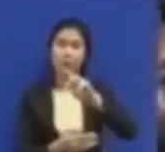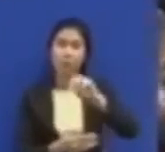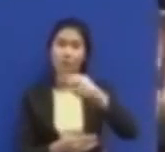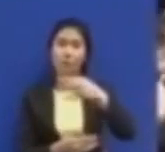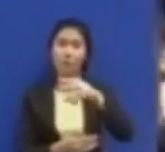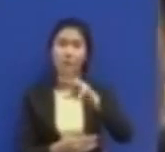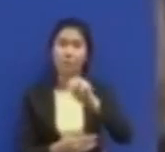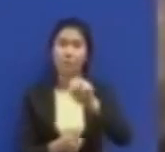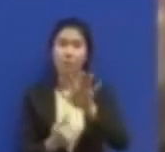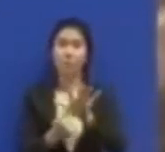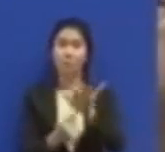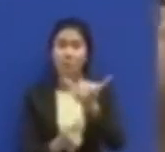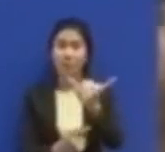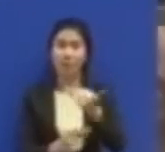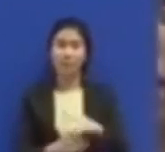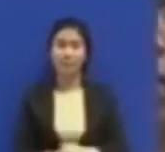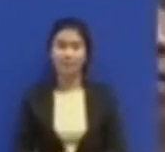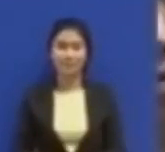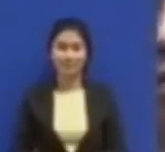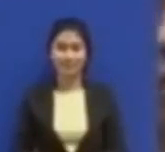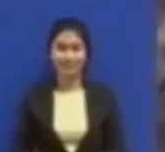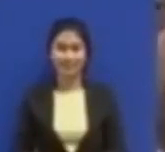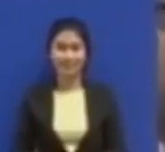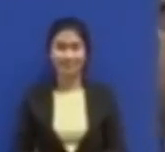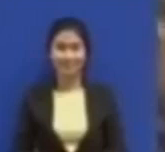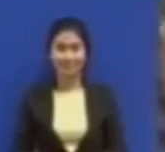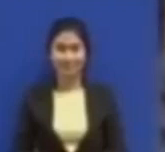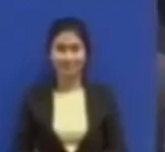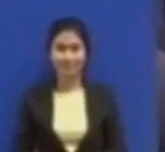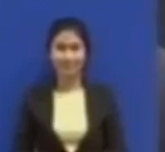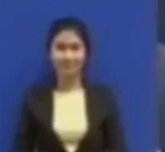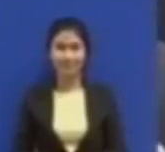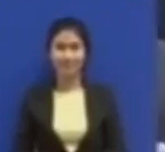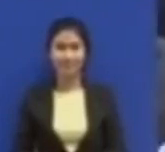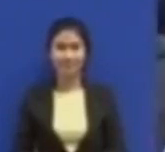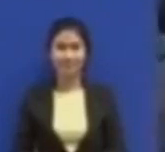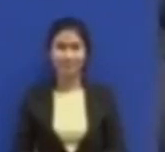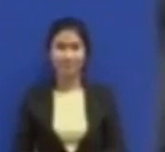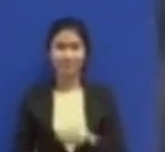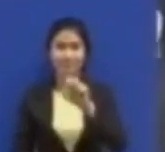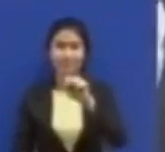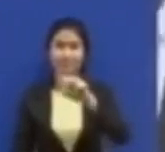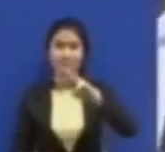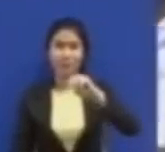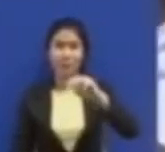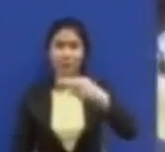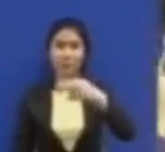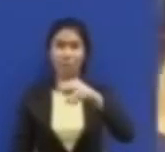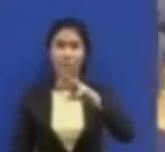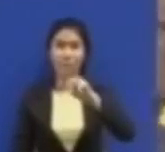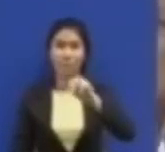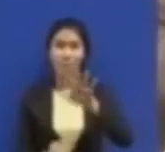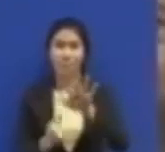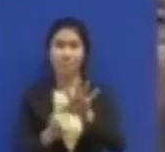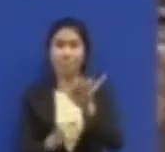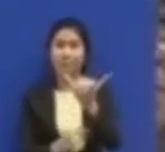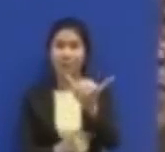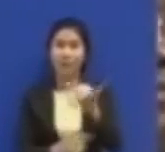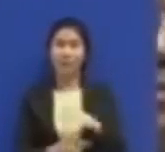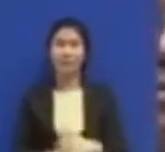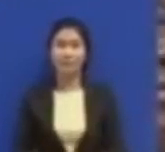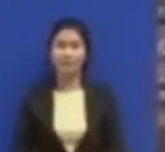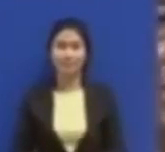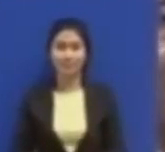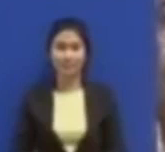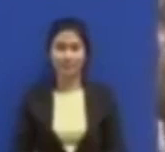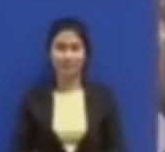สุข203พลเอกสมหมายเก่าตีละ204พ